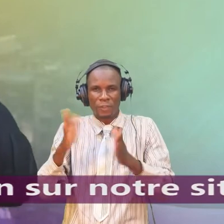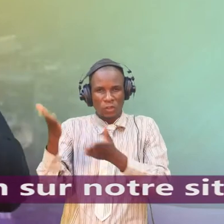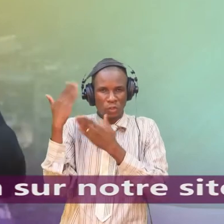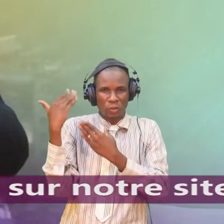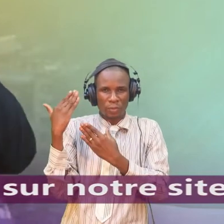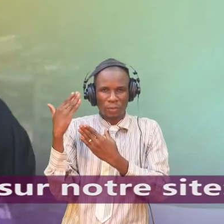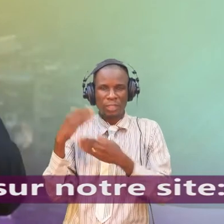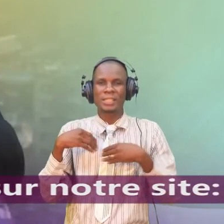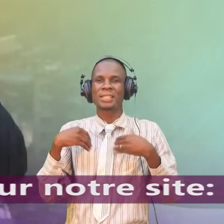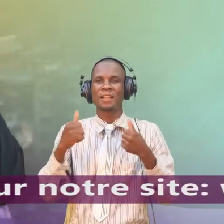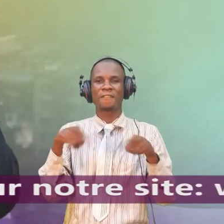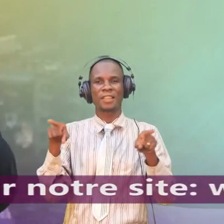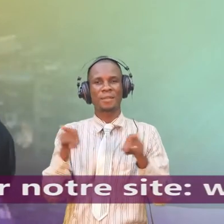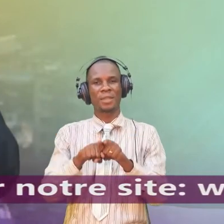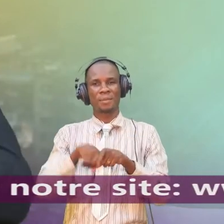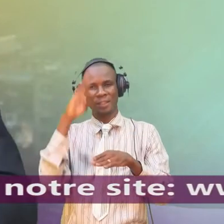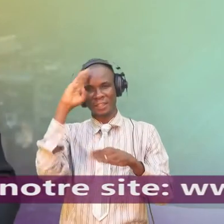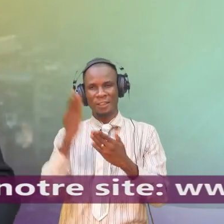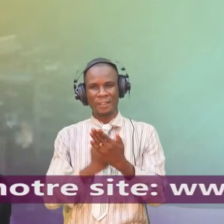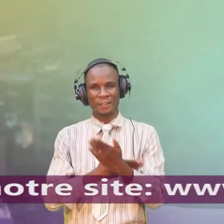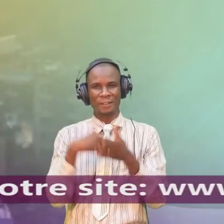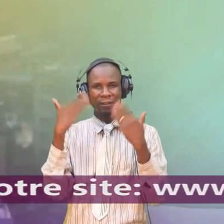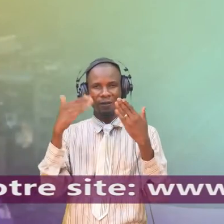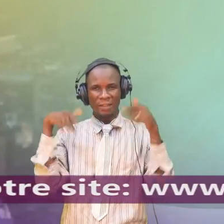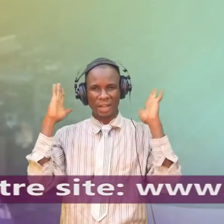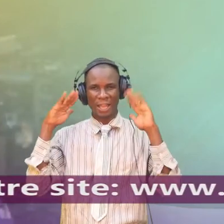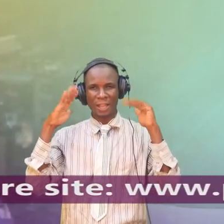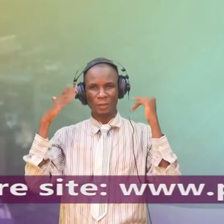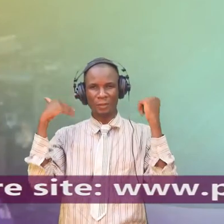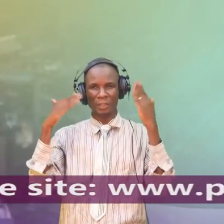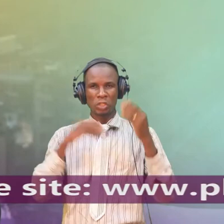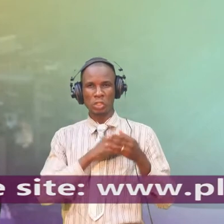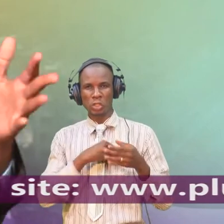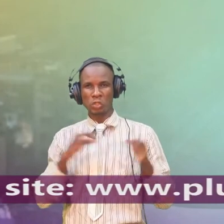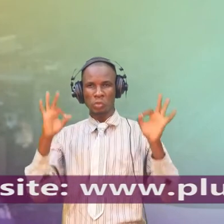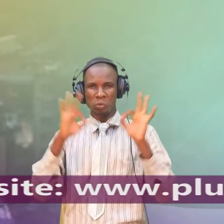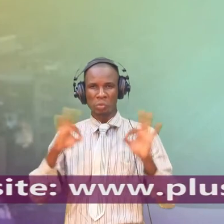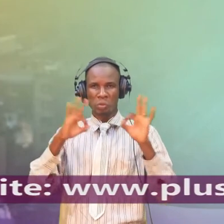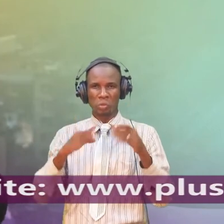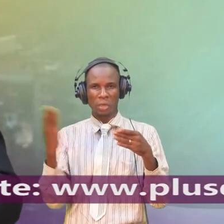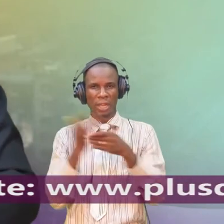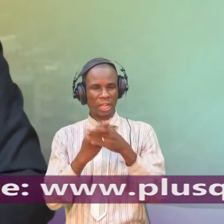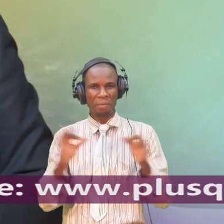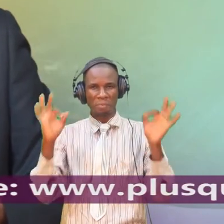pekee, mwana wa Mungu, ndio natupa wokovu ili tuende mbinguni.